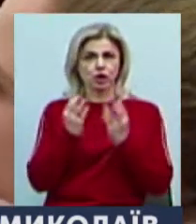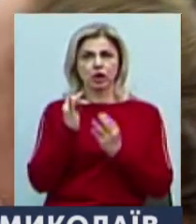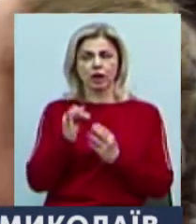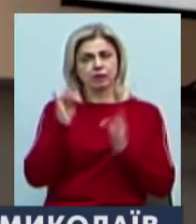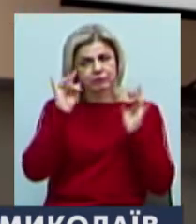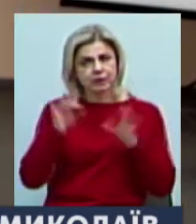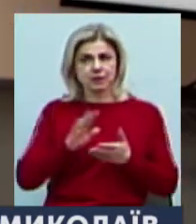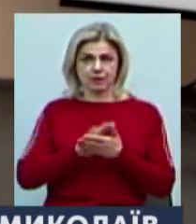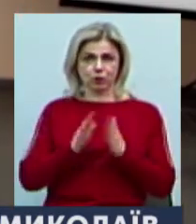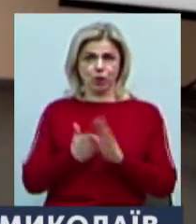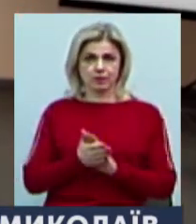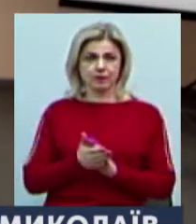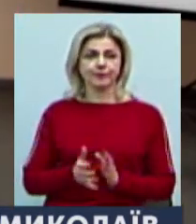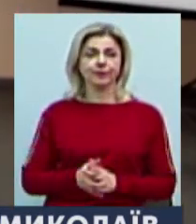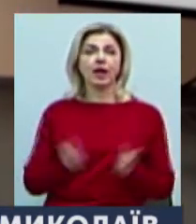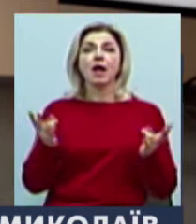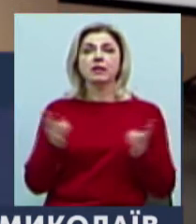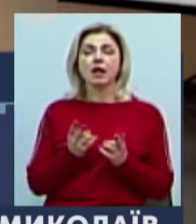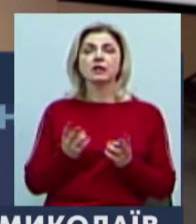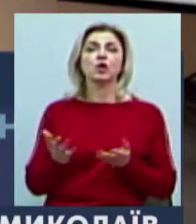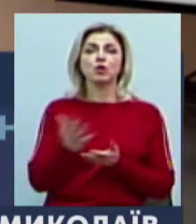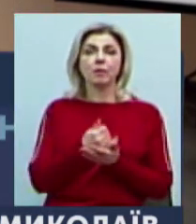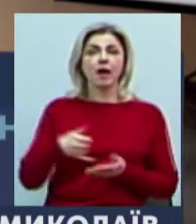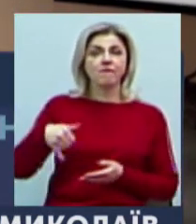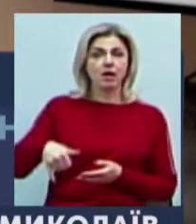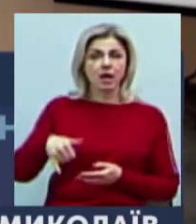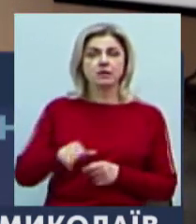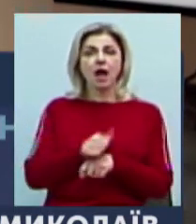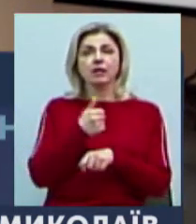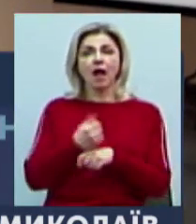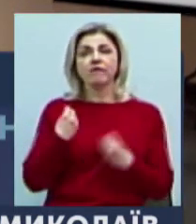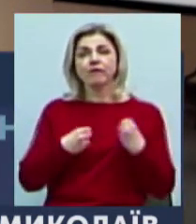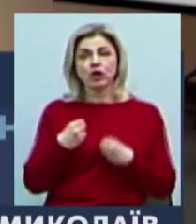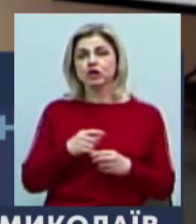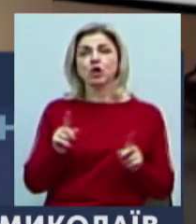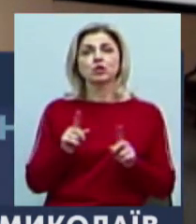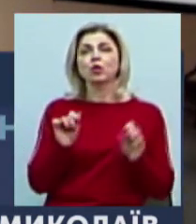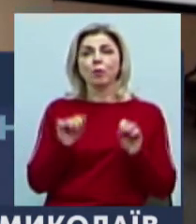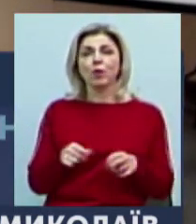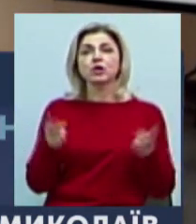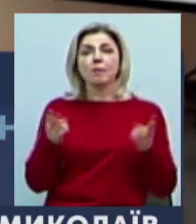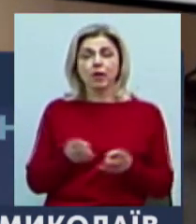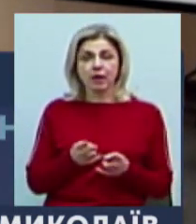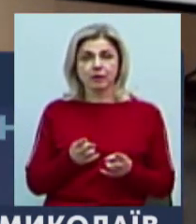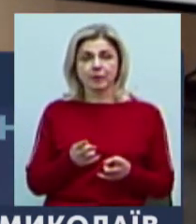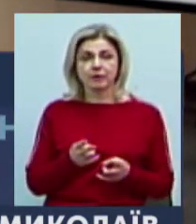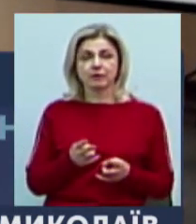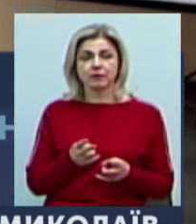надзвичайних ситуацій. Треба було зібрати валізу головних речей, які мені можуть понадобитися